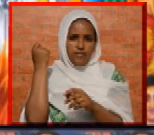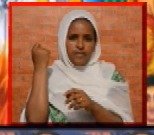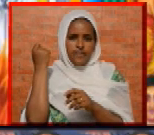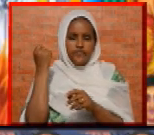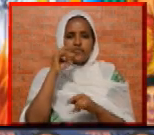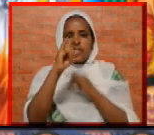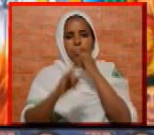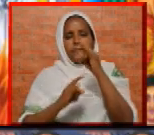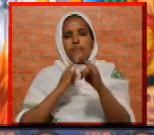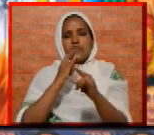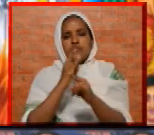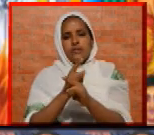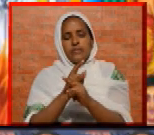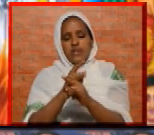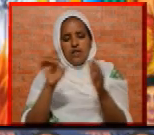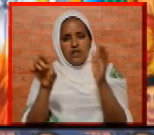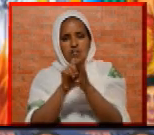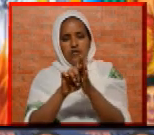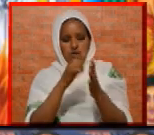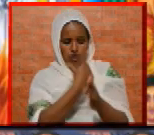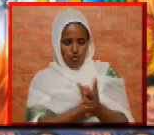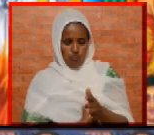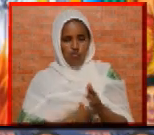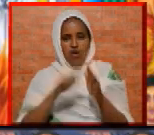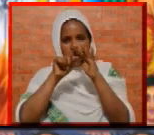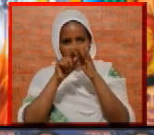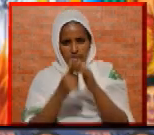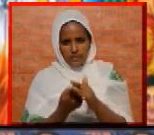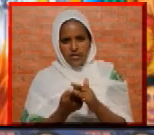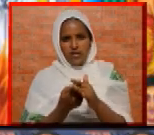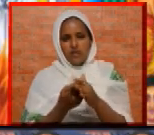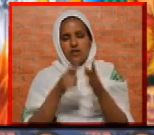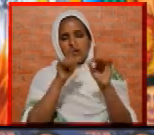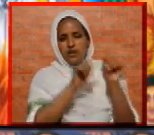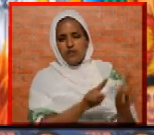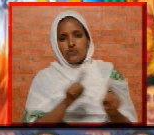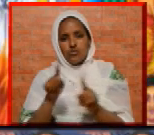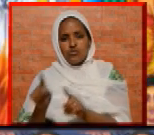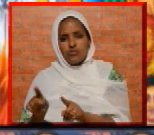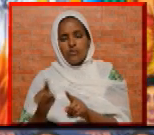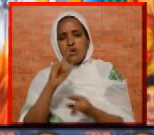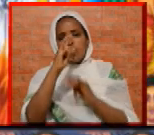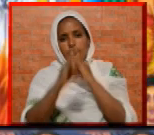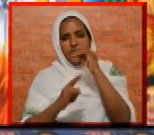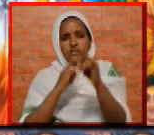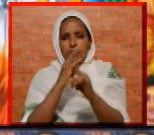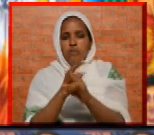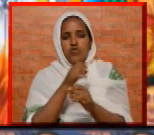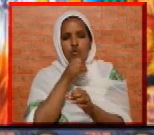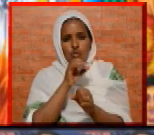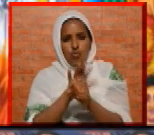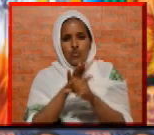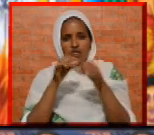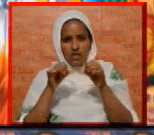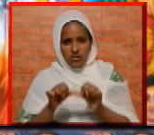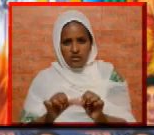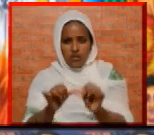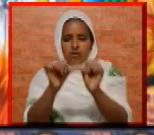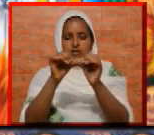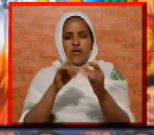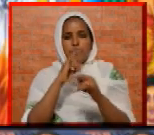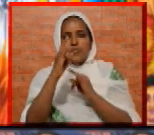ከጥንት በዘመነ ህገ ልቡና የጀመረ እንዲሁም በዘመነ ኦሪት